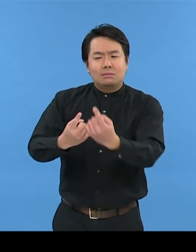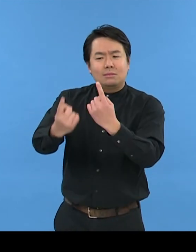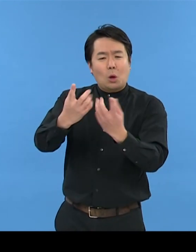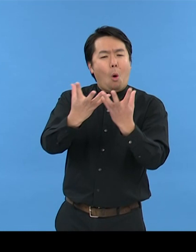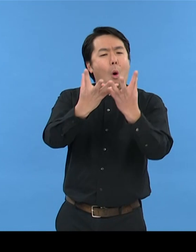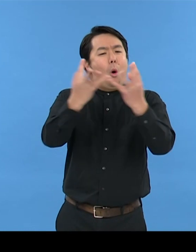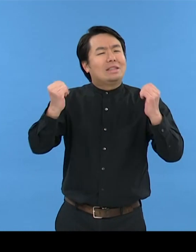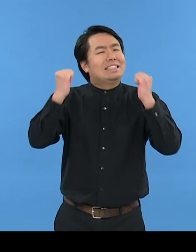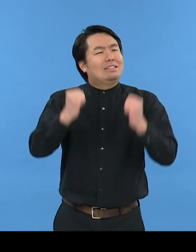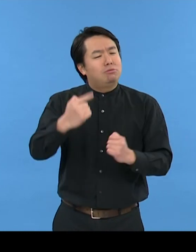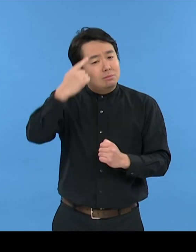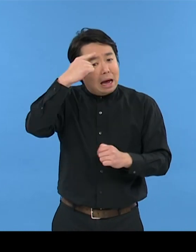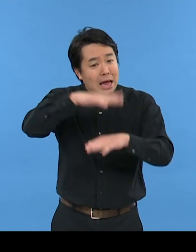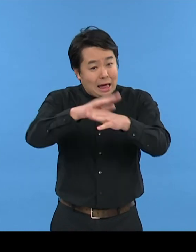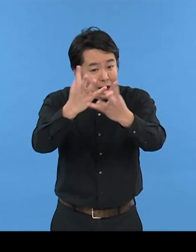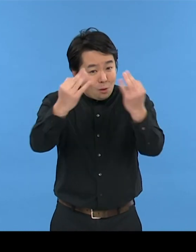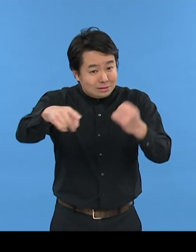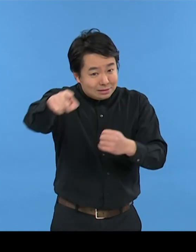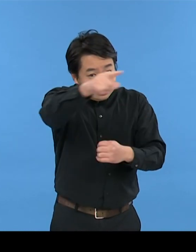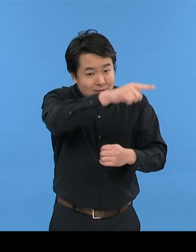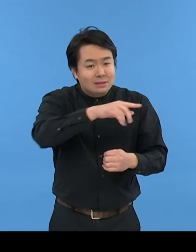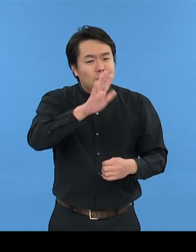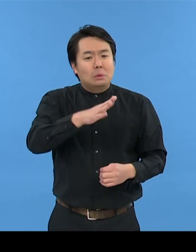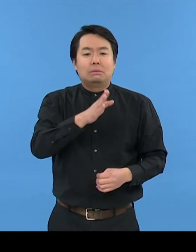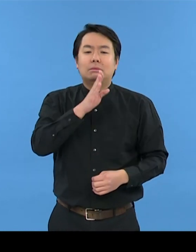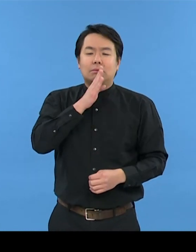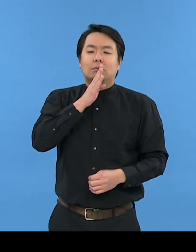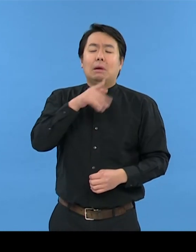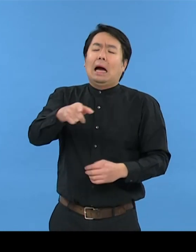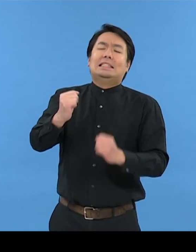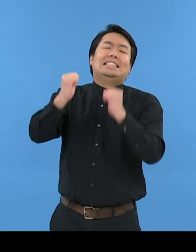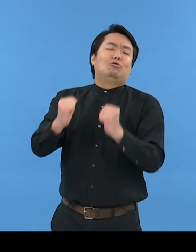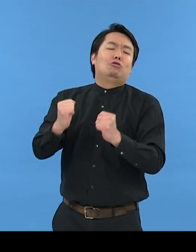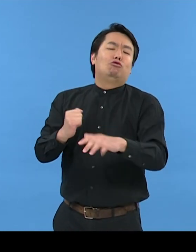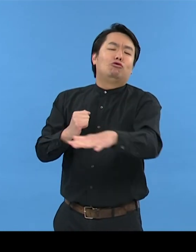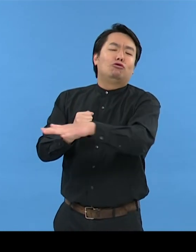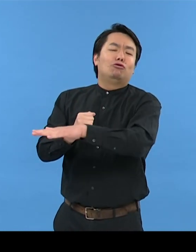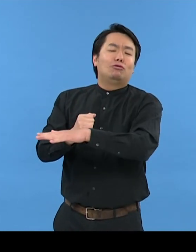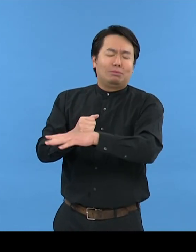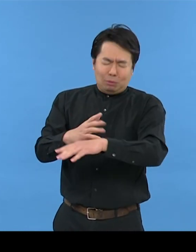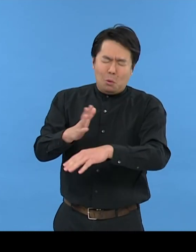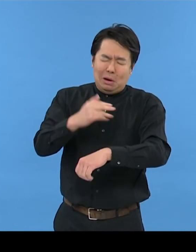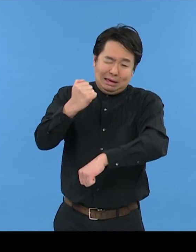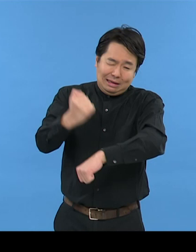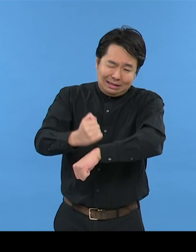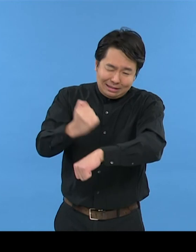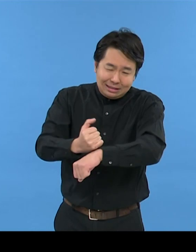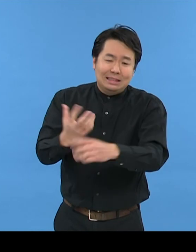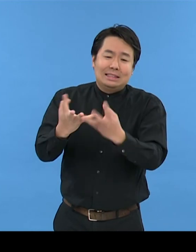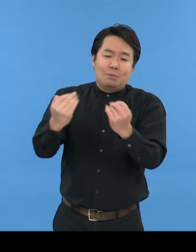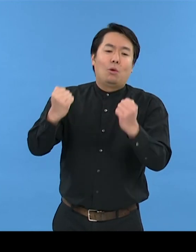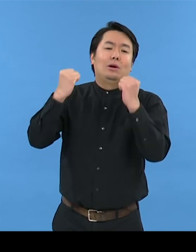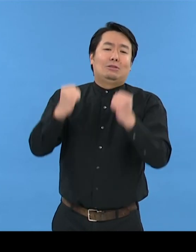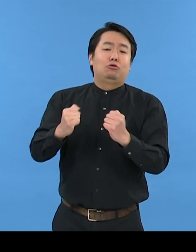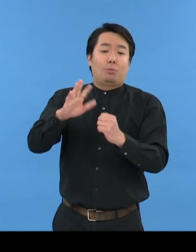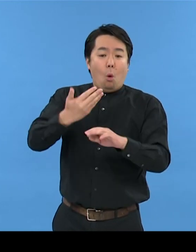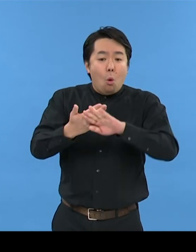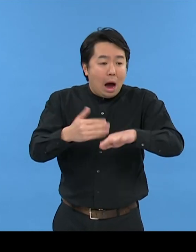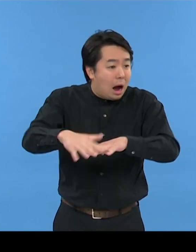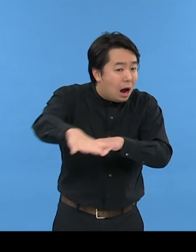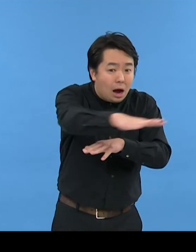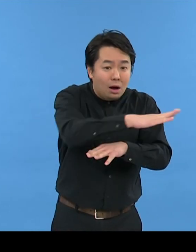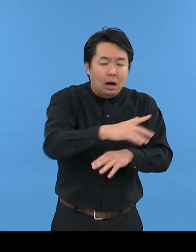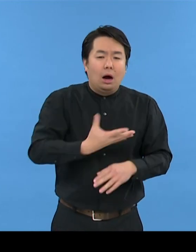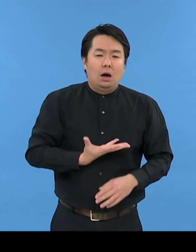のいい人たちばっかりだと思われるかもしれませんけれども実はそういう人もいます手には思えない人もいっぱいいるんですがいりますけれども